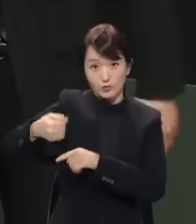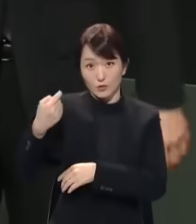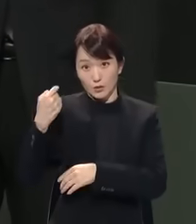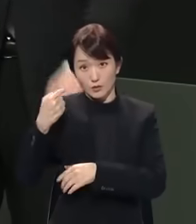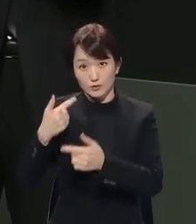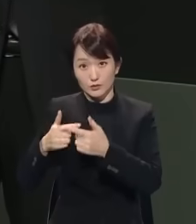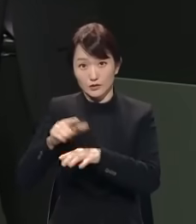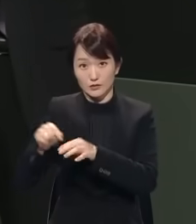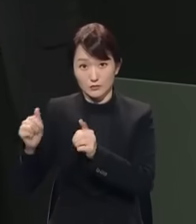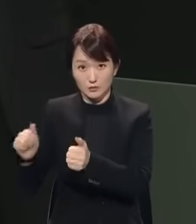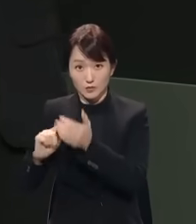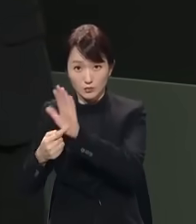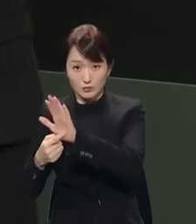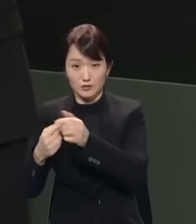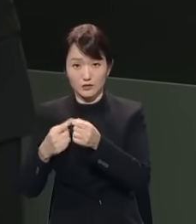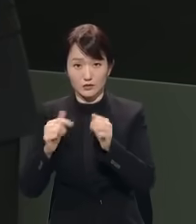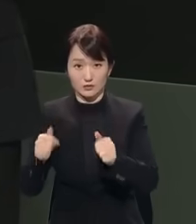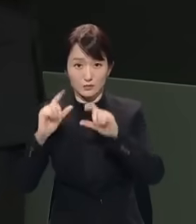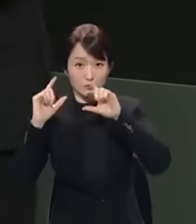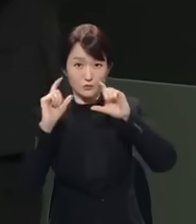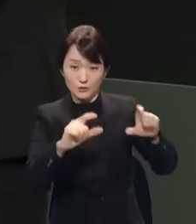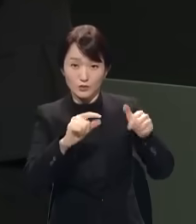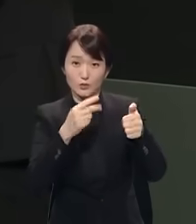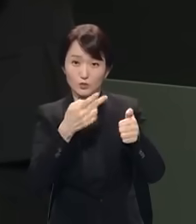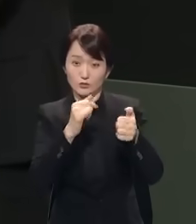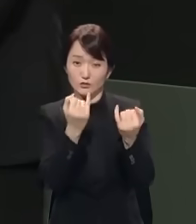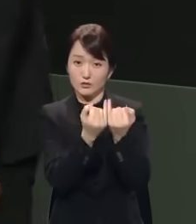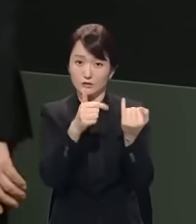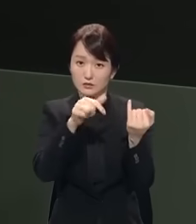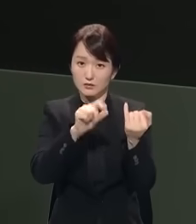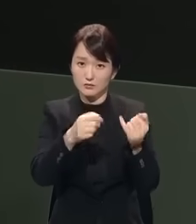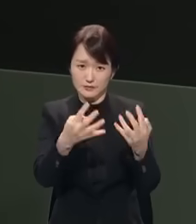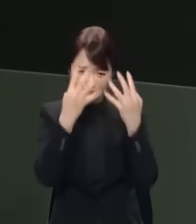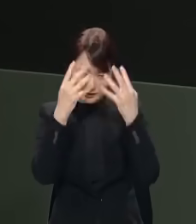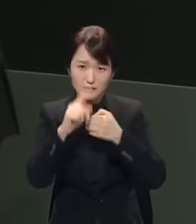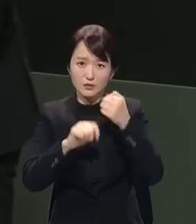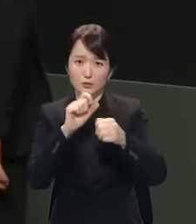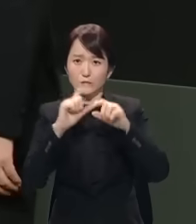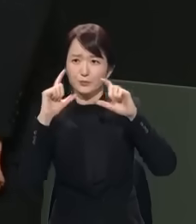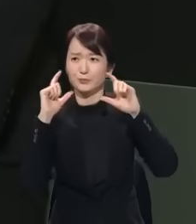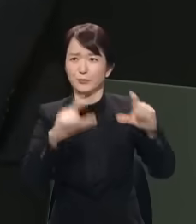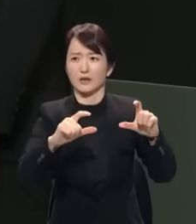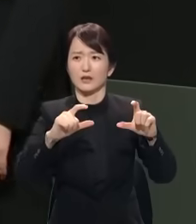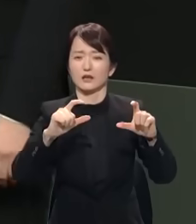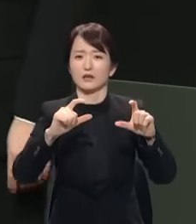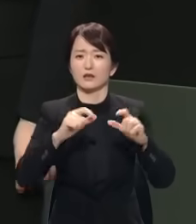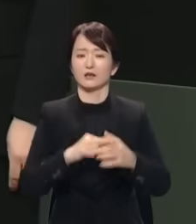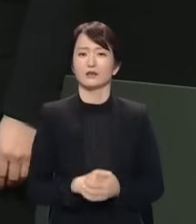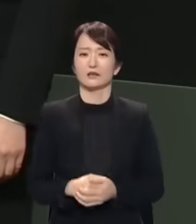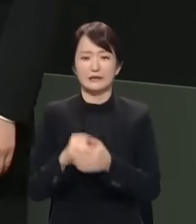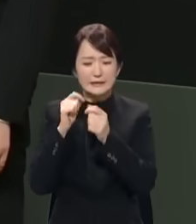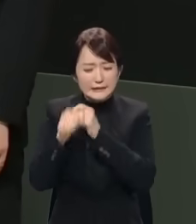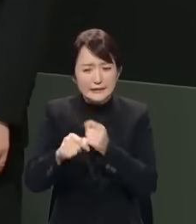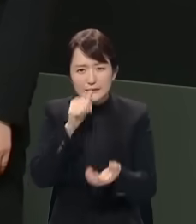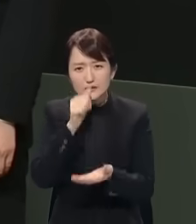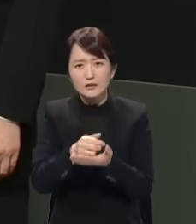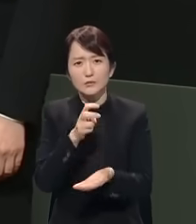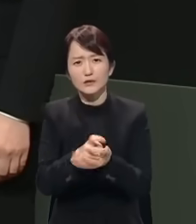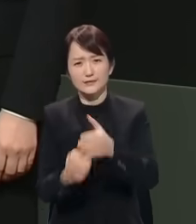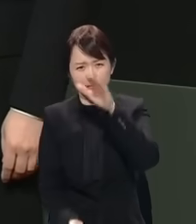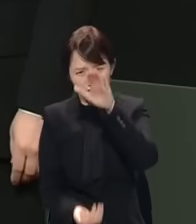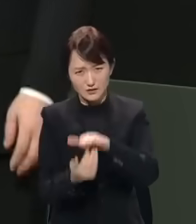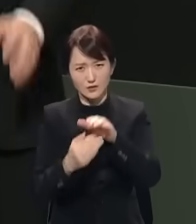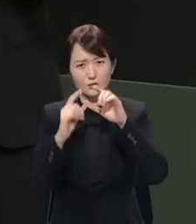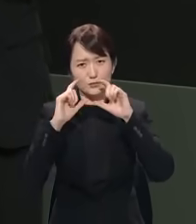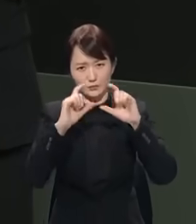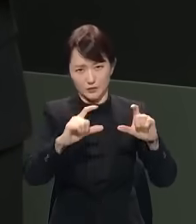부산지법 동부지원에서 1심 선고 있었습니다. 50대 여성 이 강모 징역 15년형이 선고됐습니다. 사기죄 법정 최고형을